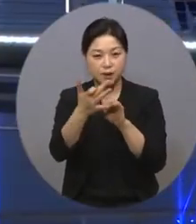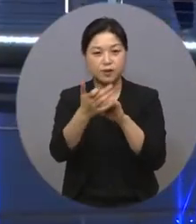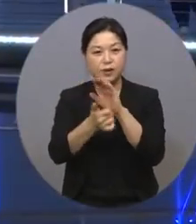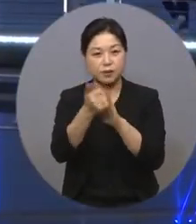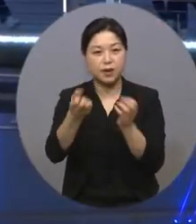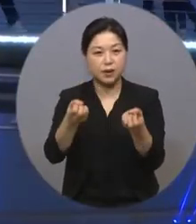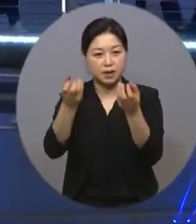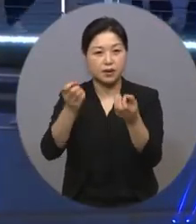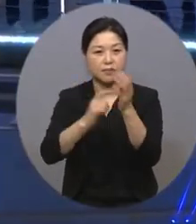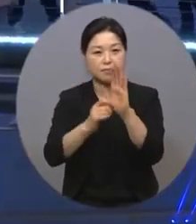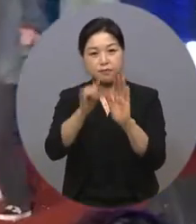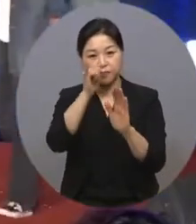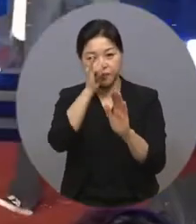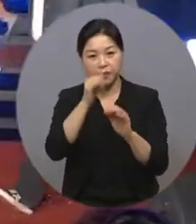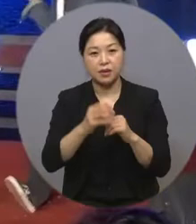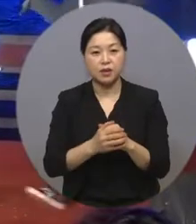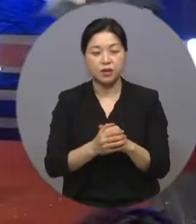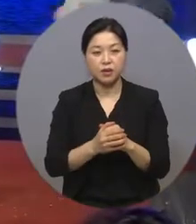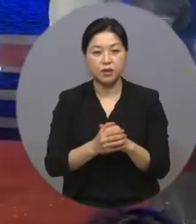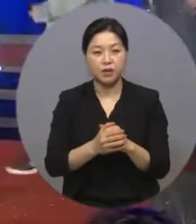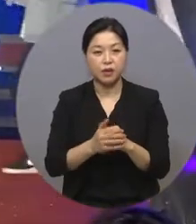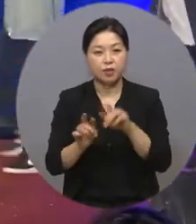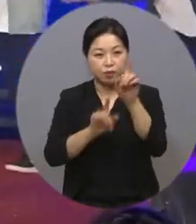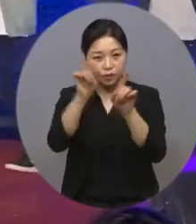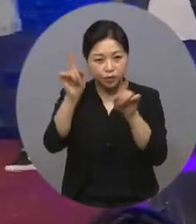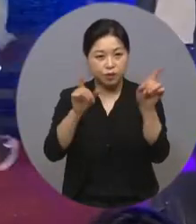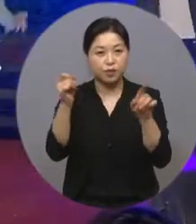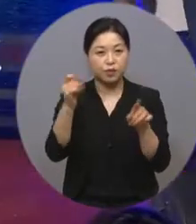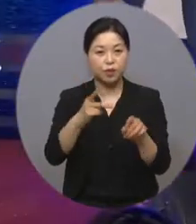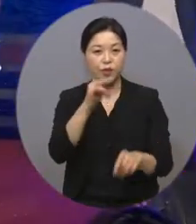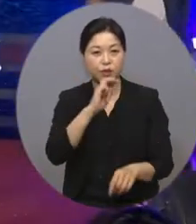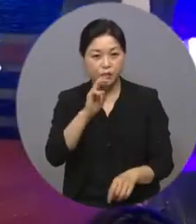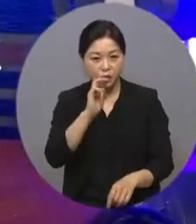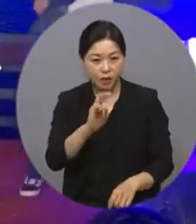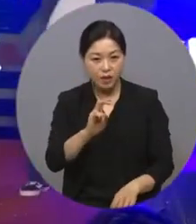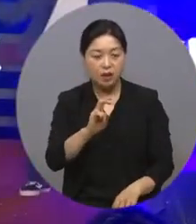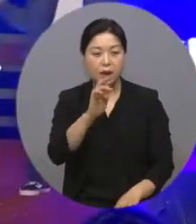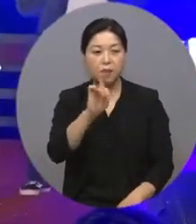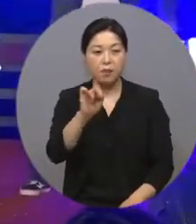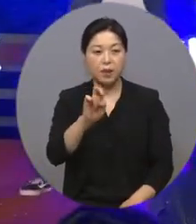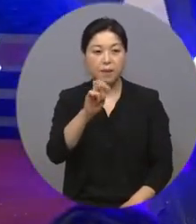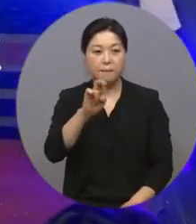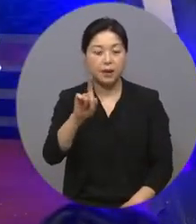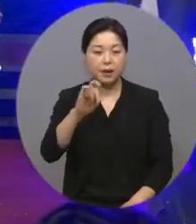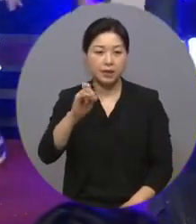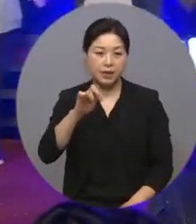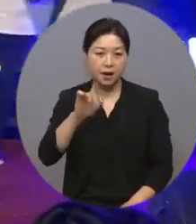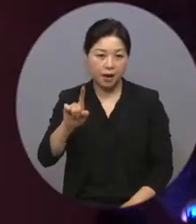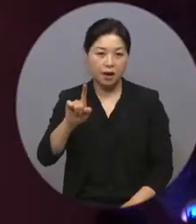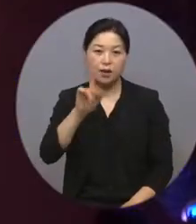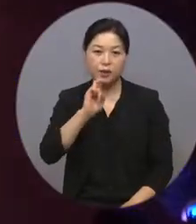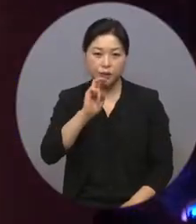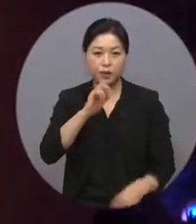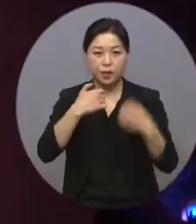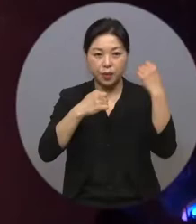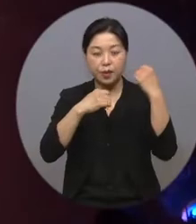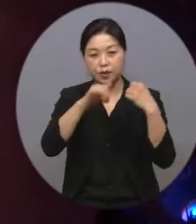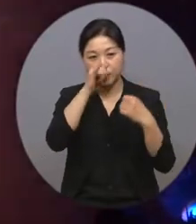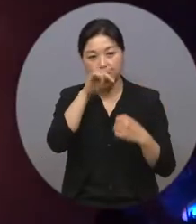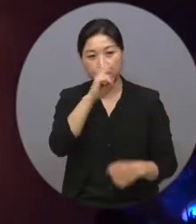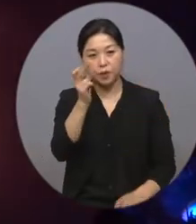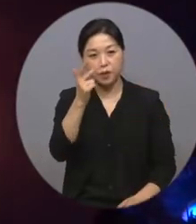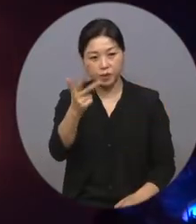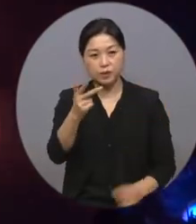음악 분수와 레이저쇼 및 뮤지컬 갈라쇼 맘마미아 공연이 펼쳐져 수준 높은 무대를 선사했으며 오후